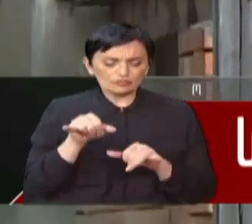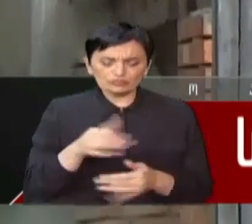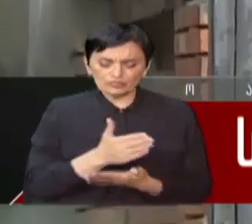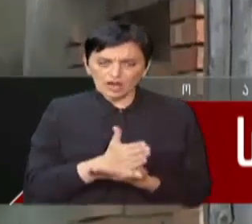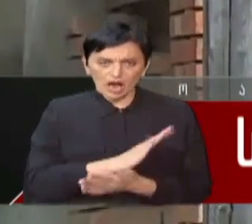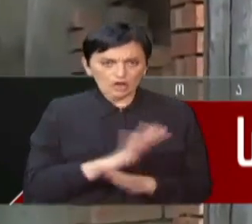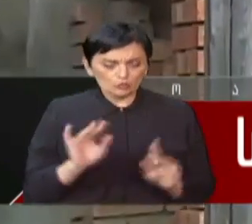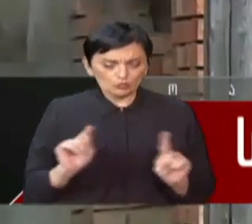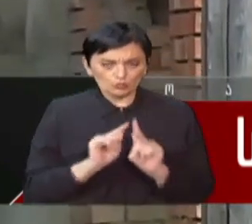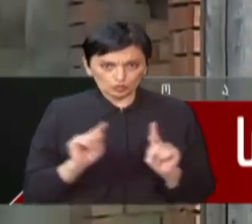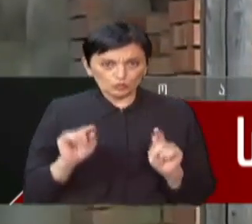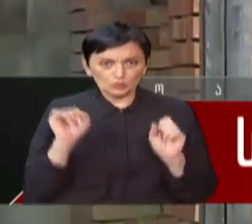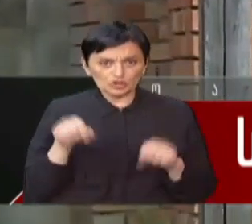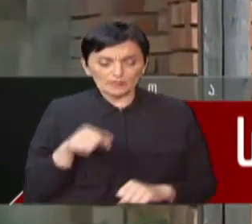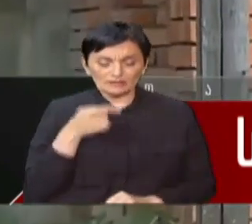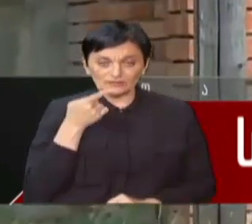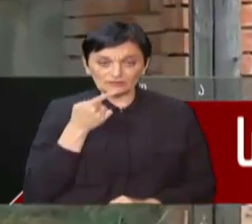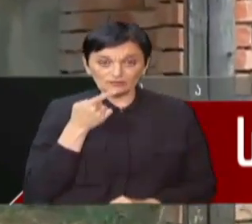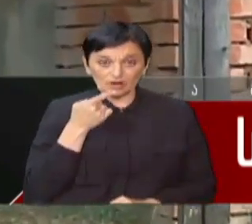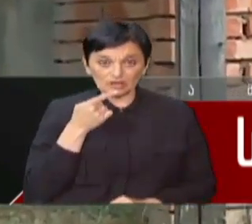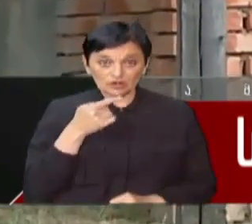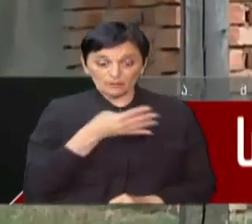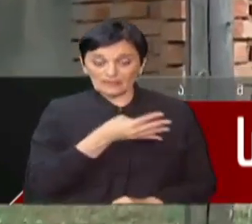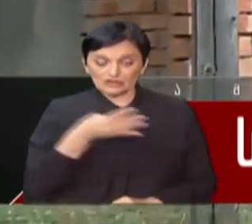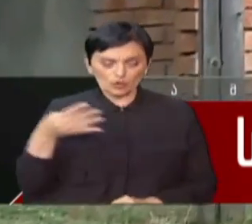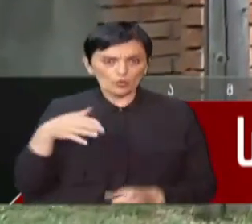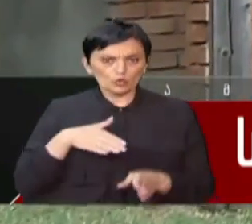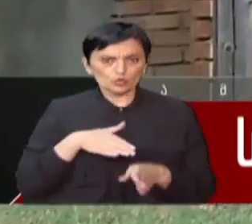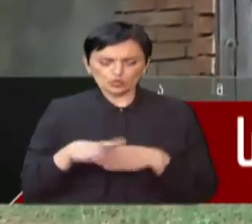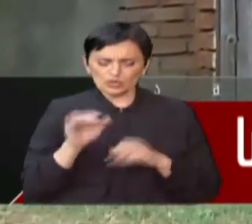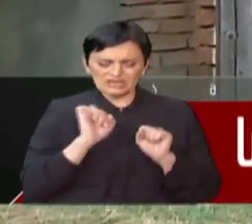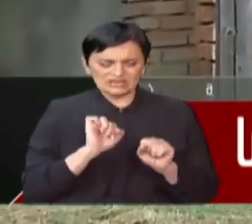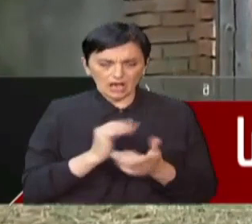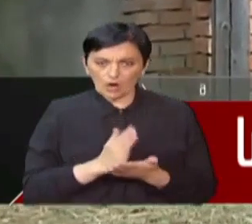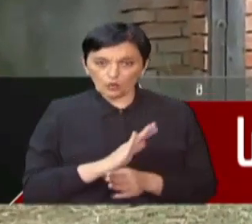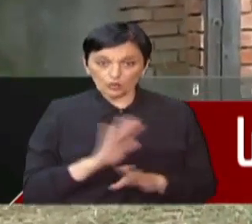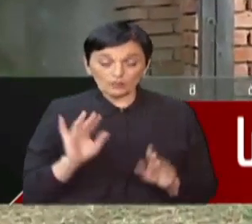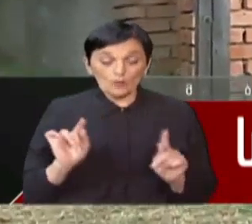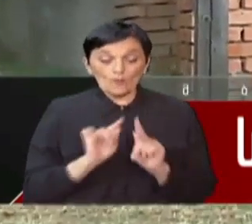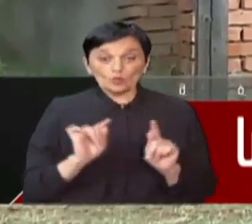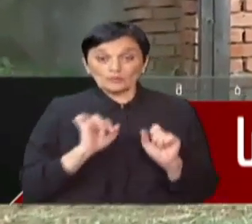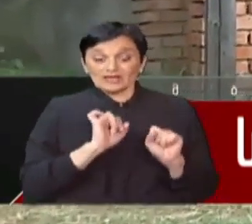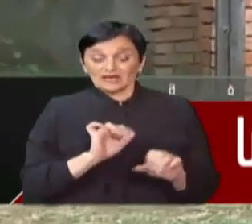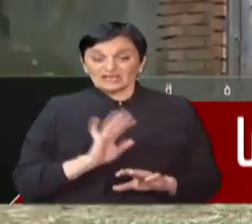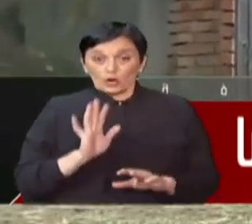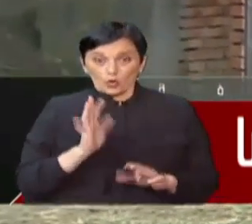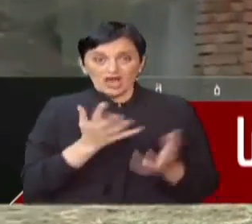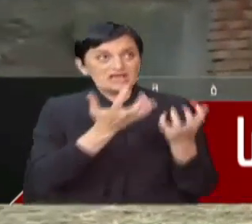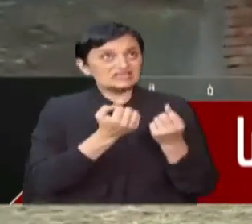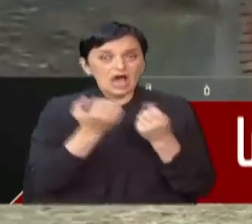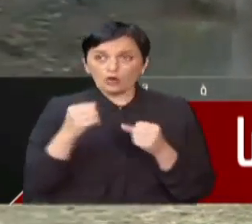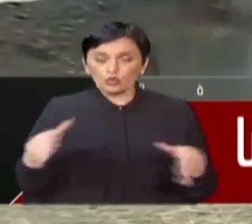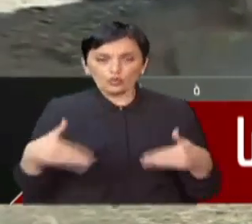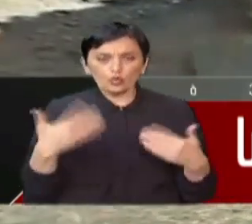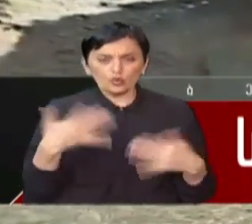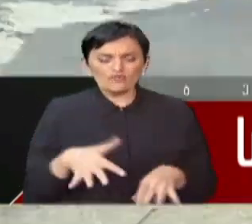არსებობს ამ მუზეუმში, შეიძლება ითქვას რომ შენობა სრულიად დაუცველია. მუზეუმის დაუცველი შენობიდან წასაღებიც არაფერია,